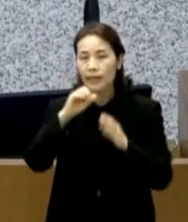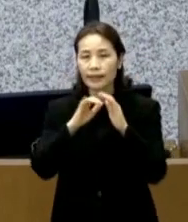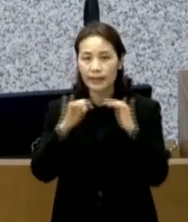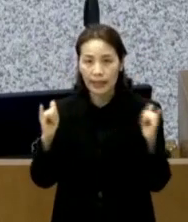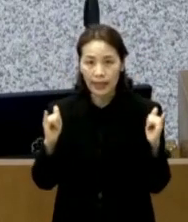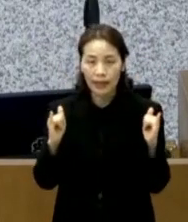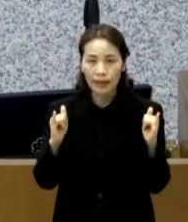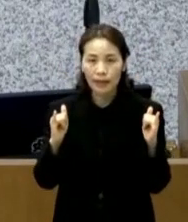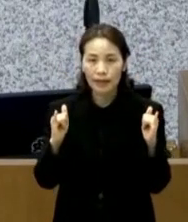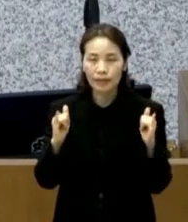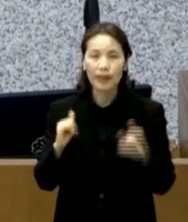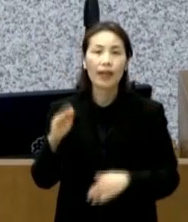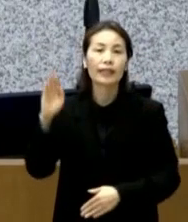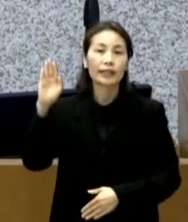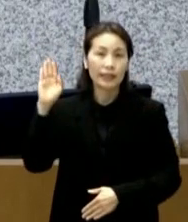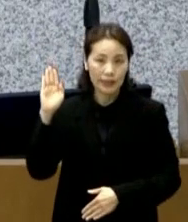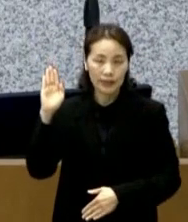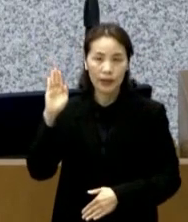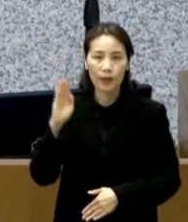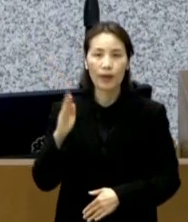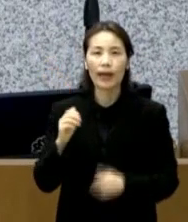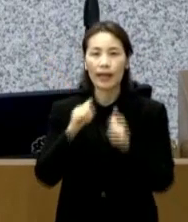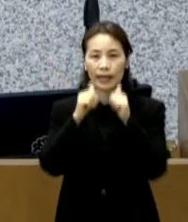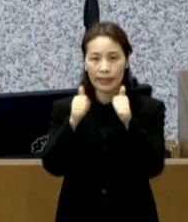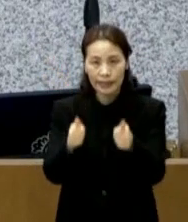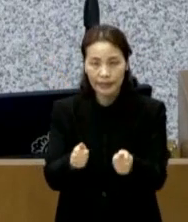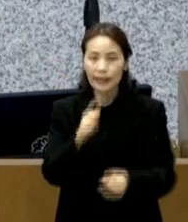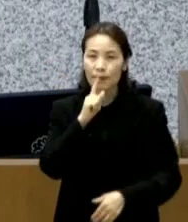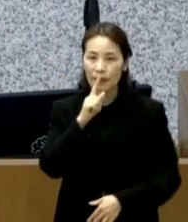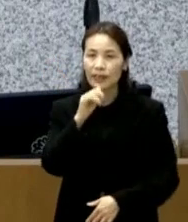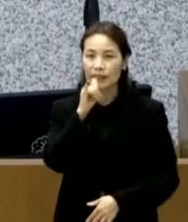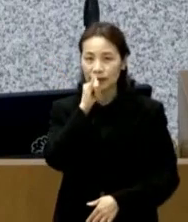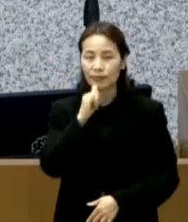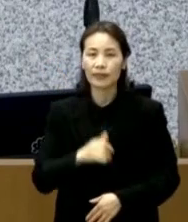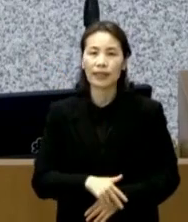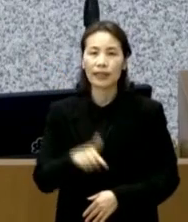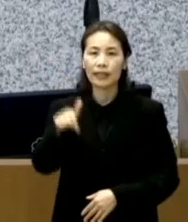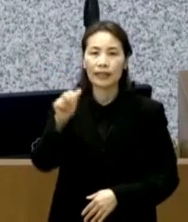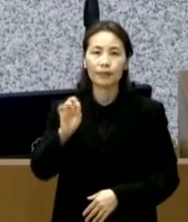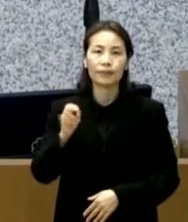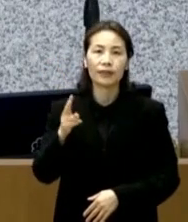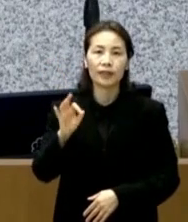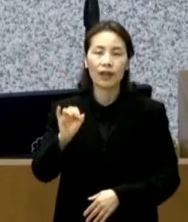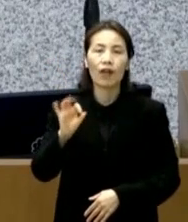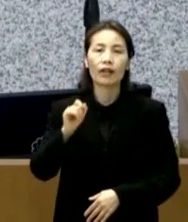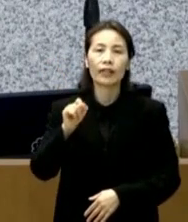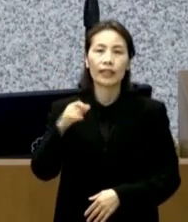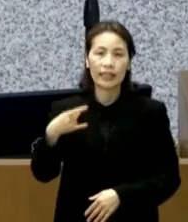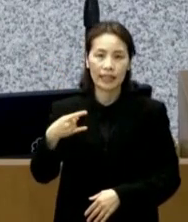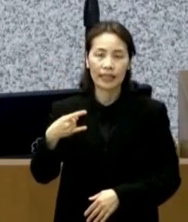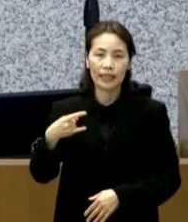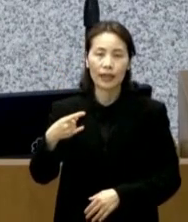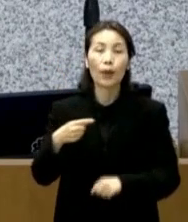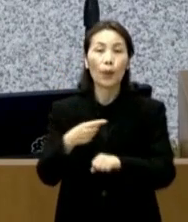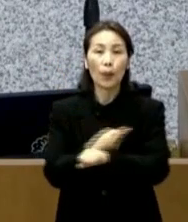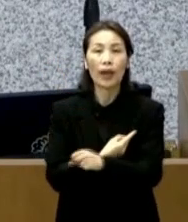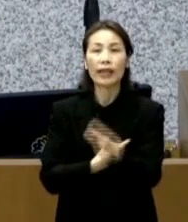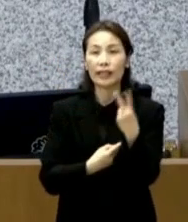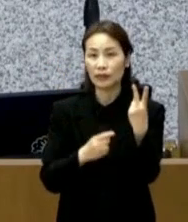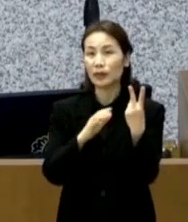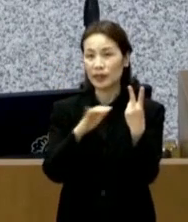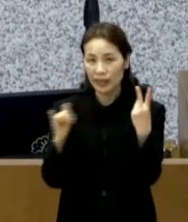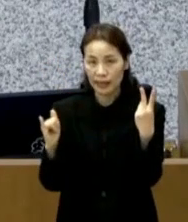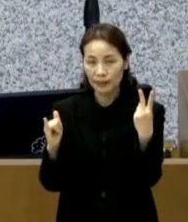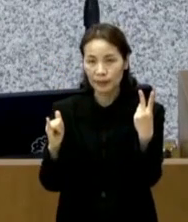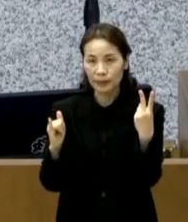의원님들의 선서와 인사 말씀이 있겠습니다. 김영희 의원님, 이진영 의원님, 이은미